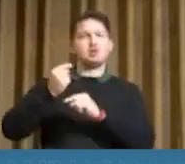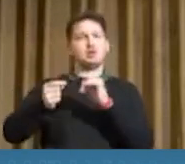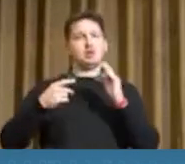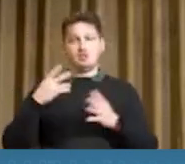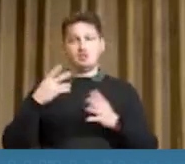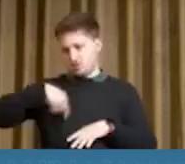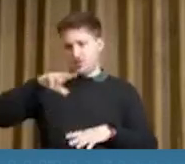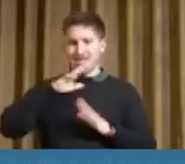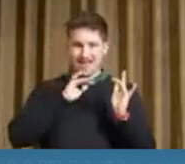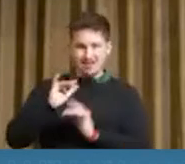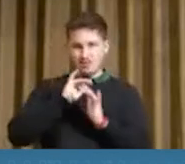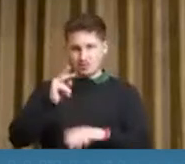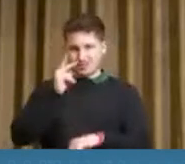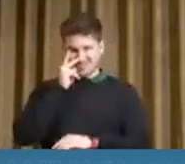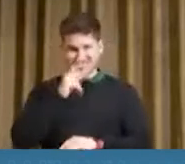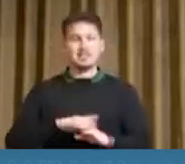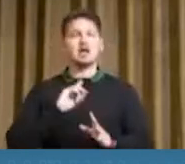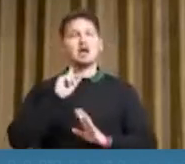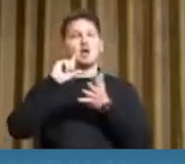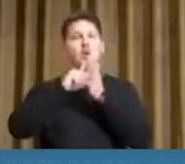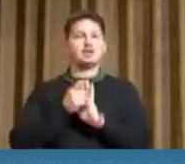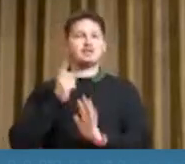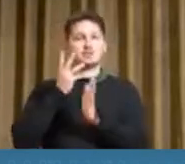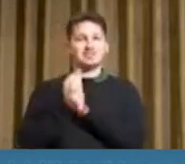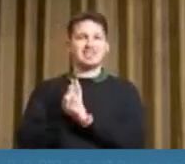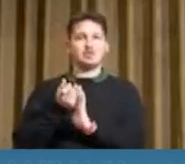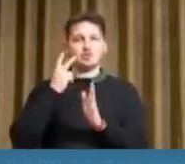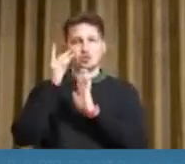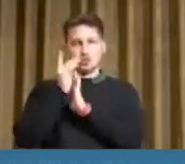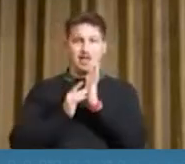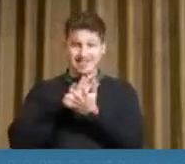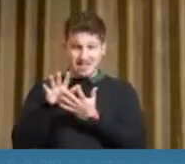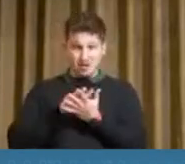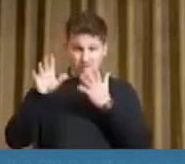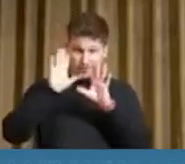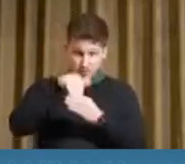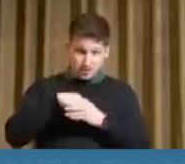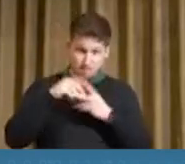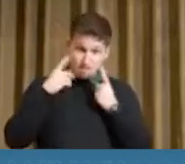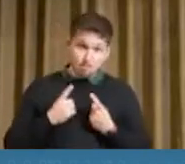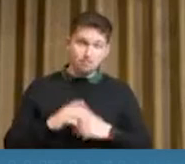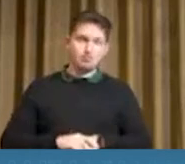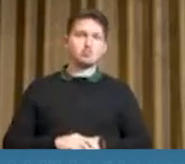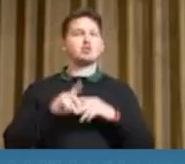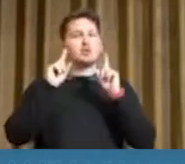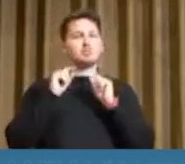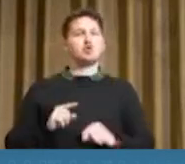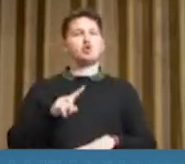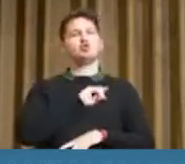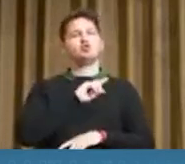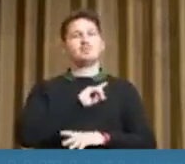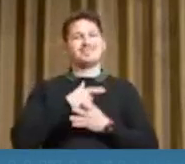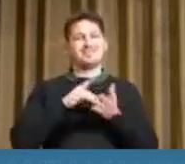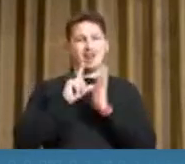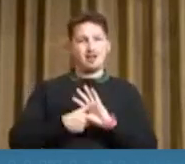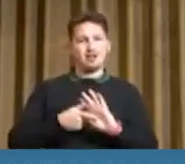allem wichtig auch die Auswertung der leistungsdiagnostischen Daten, um die subjektive Angabe der Leistungsfähigkeit dann tatsächlich auch